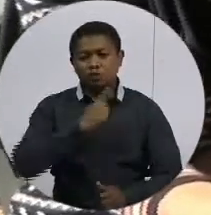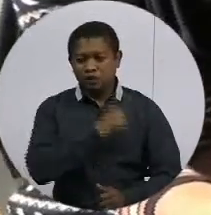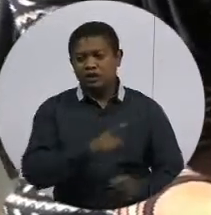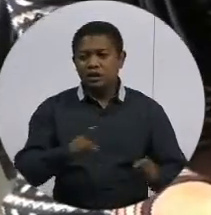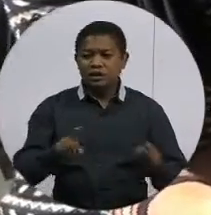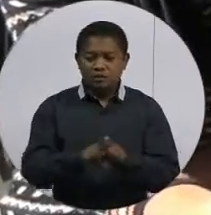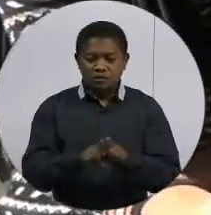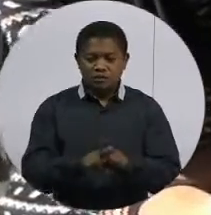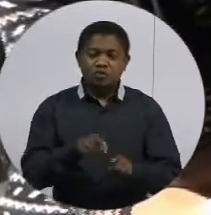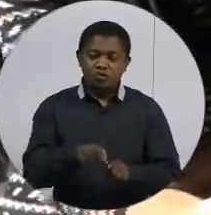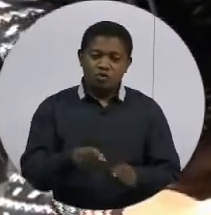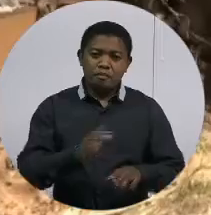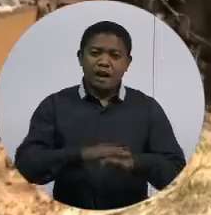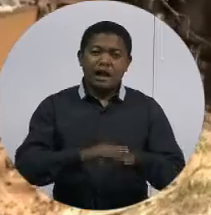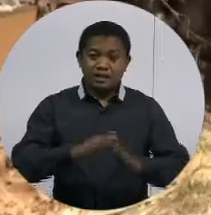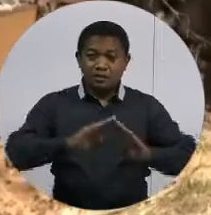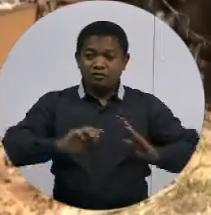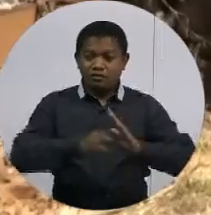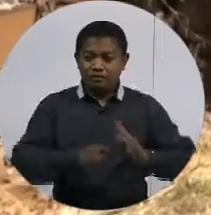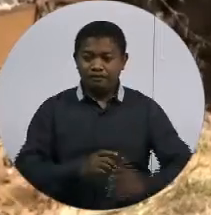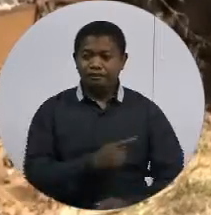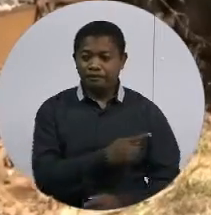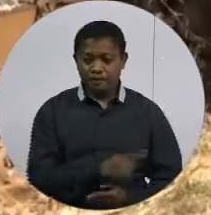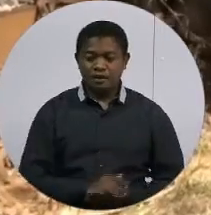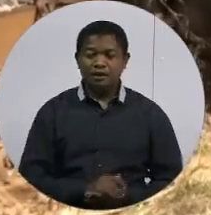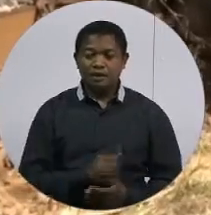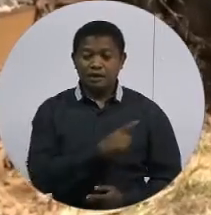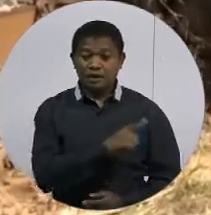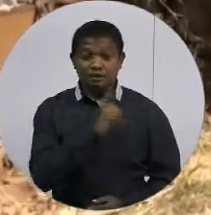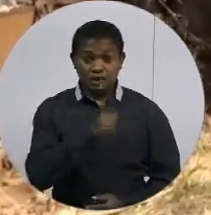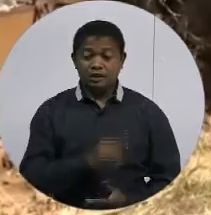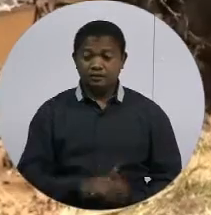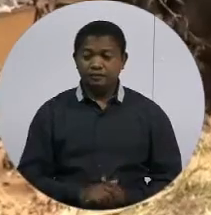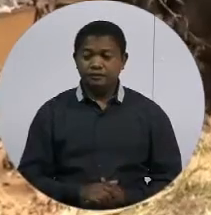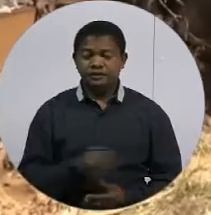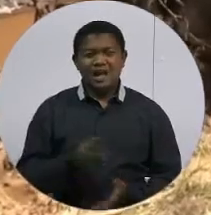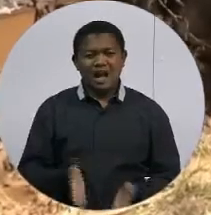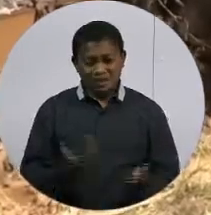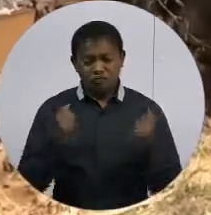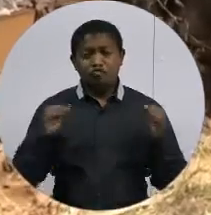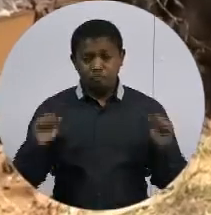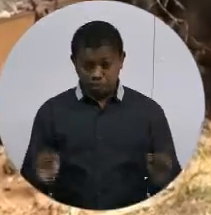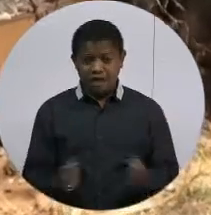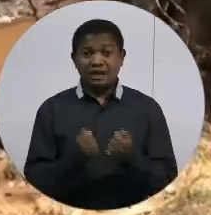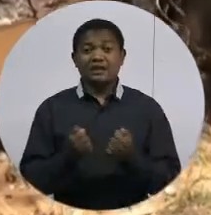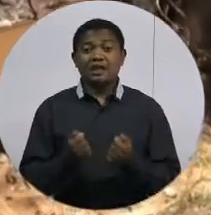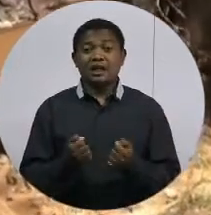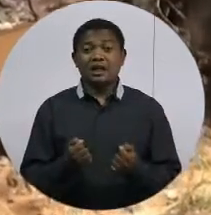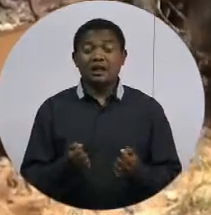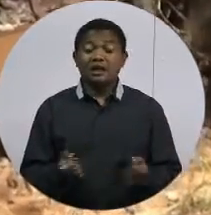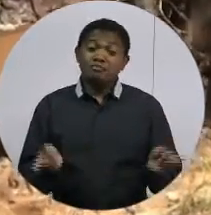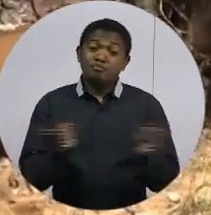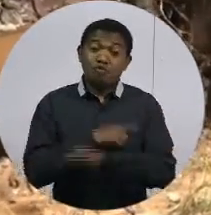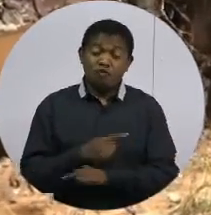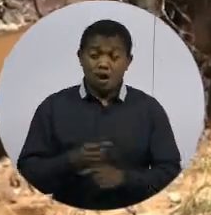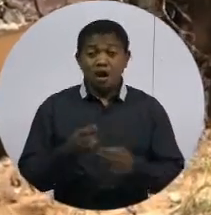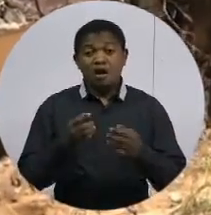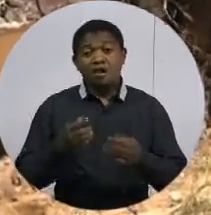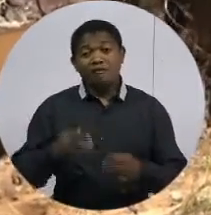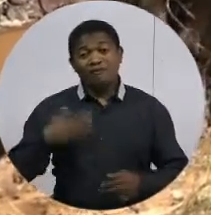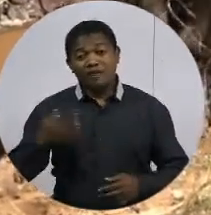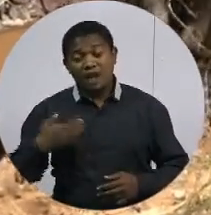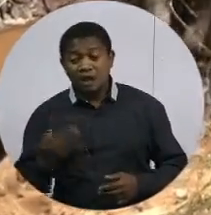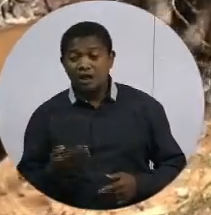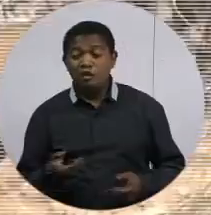manoloana ny fioboana miezaka zany miaina manova ny